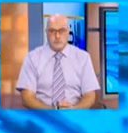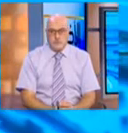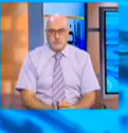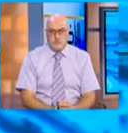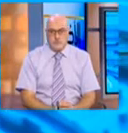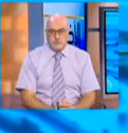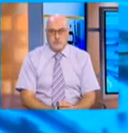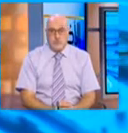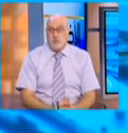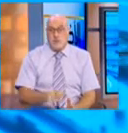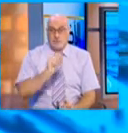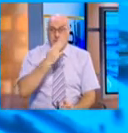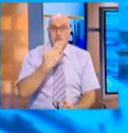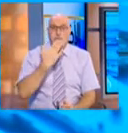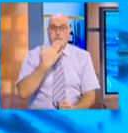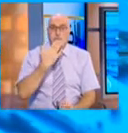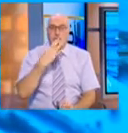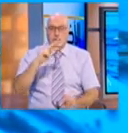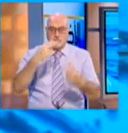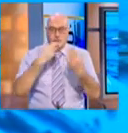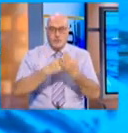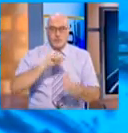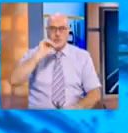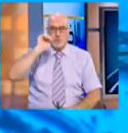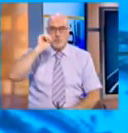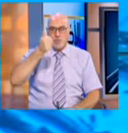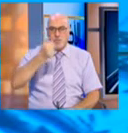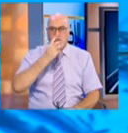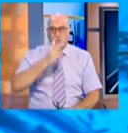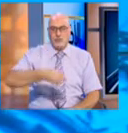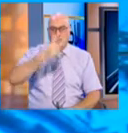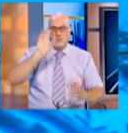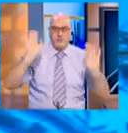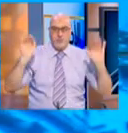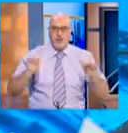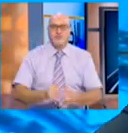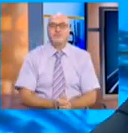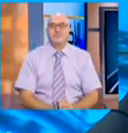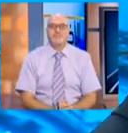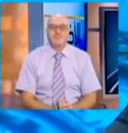بهذا الخبر الرياضي نأتي إلى ختام هذه النشرة، ألقاكم في تمام التاسعة، في أمان الله.